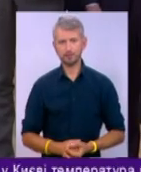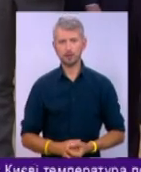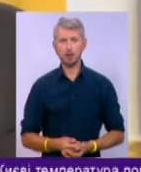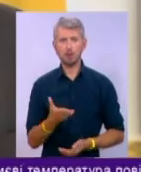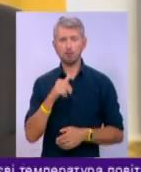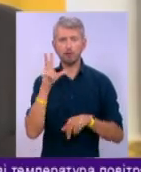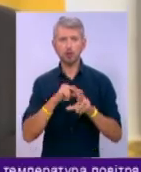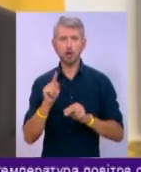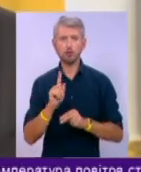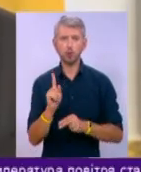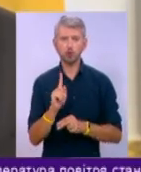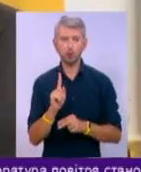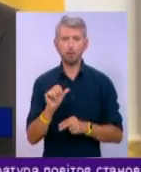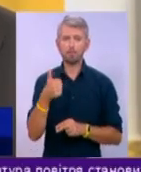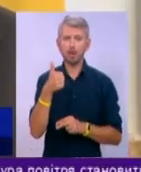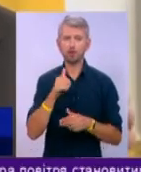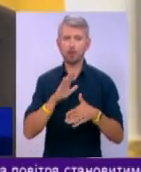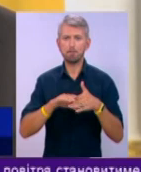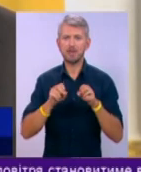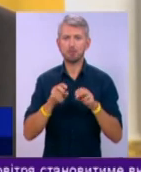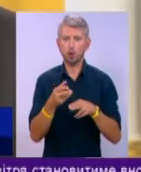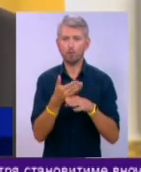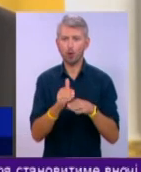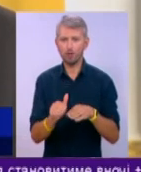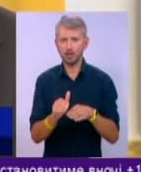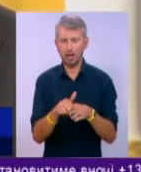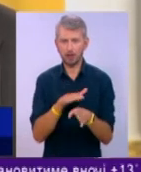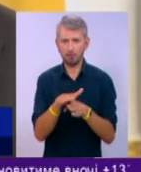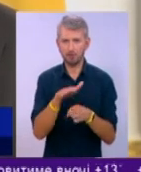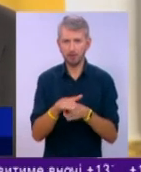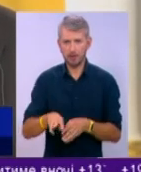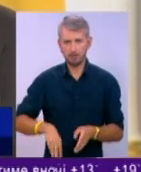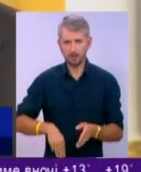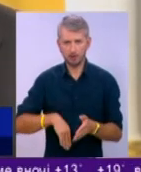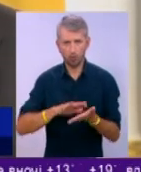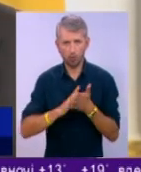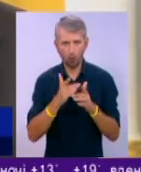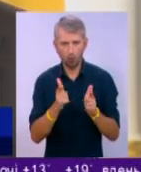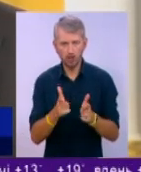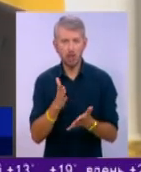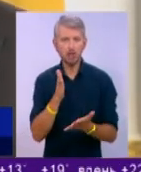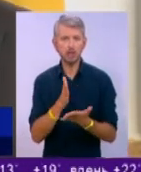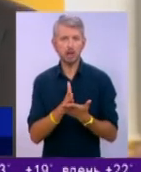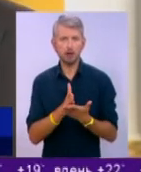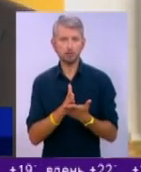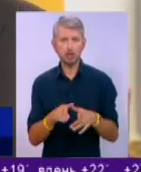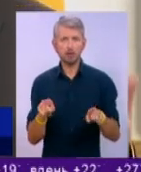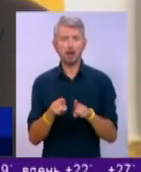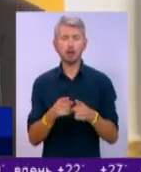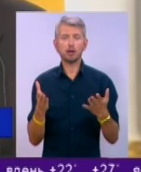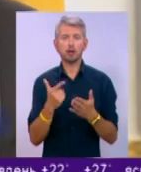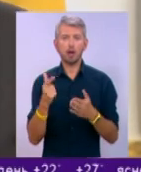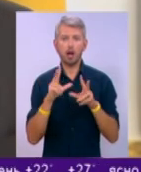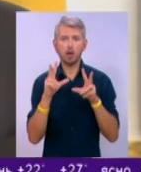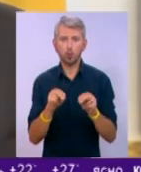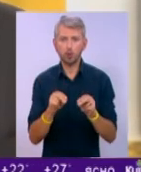Ми вважаємо, що перший безпековий компонент імплементації Мінських угод є такий, який